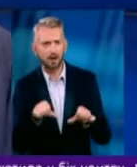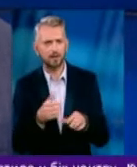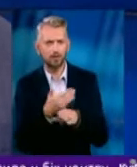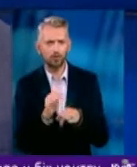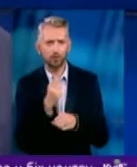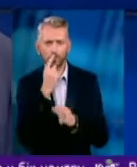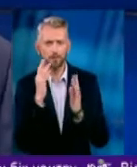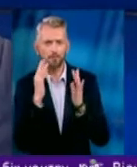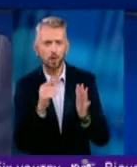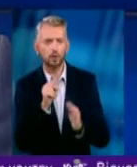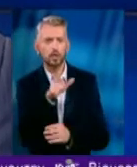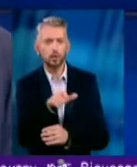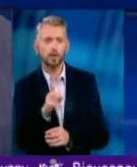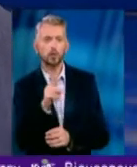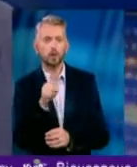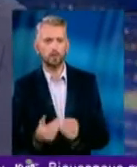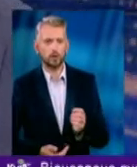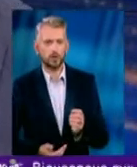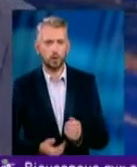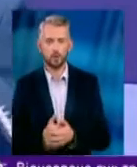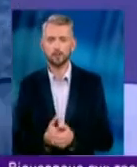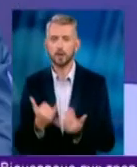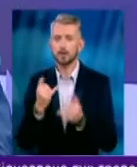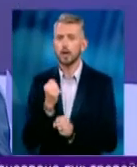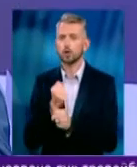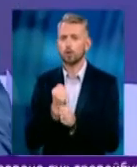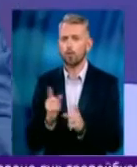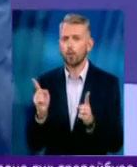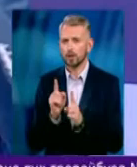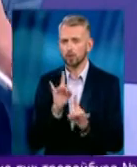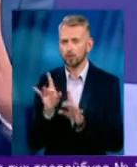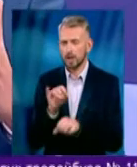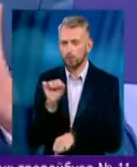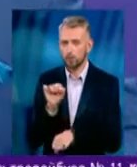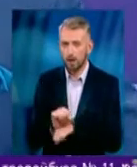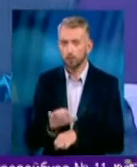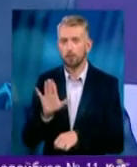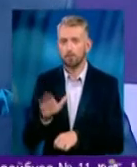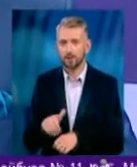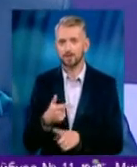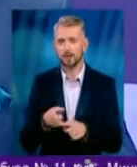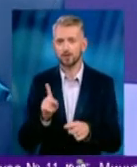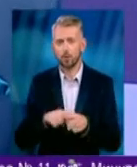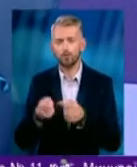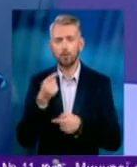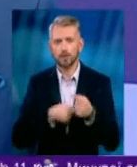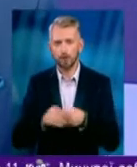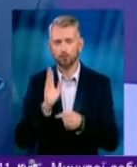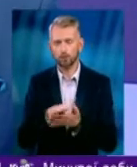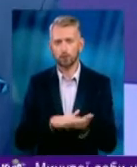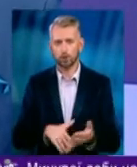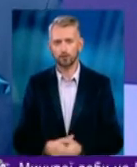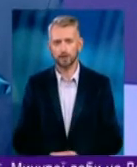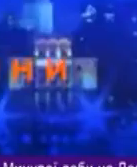парку, якраз тих людей, які там проживають. Ну що ж, зараз зробимо коротеньку рекламну паузу, після цього повертаємося і будемо